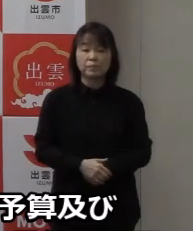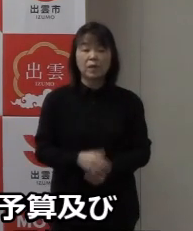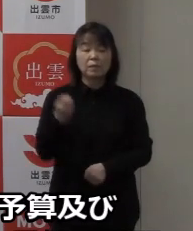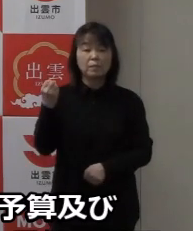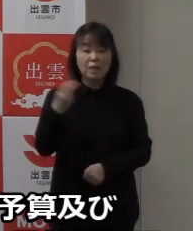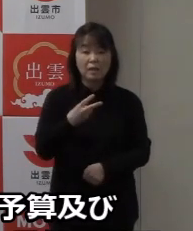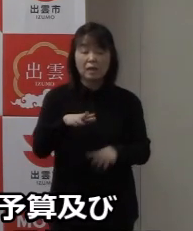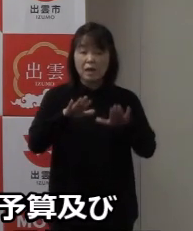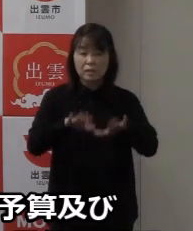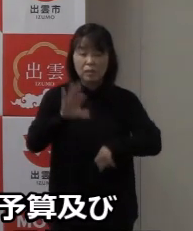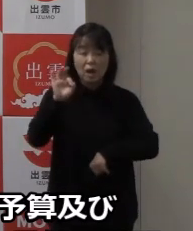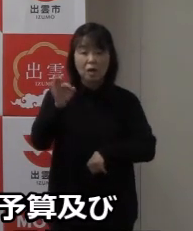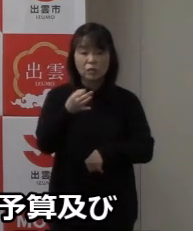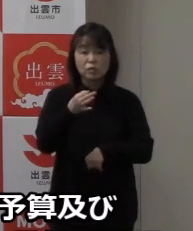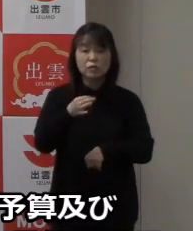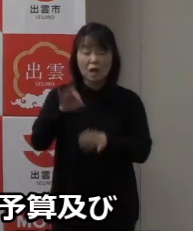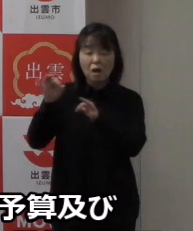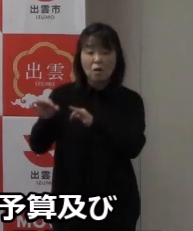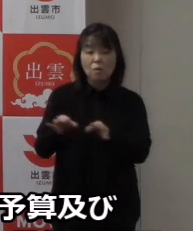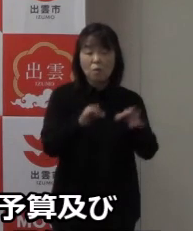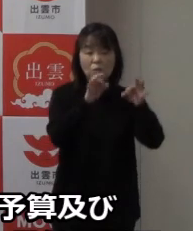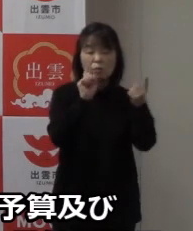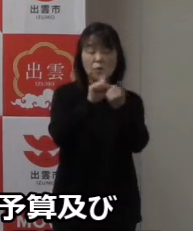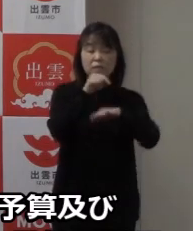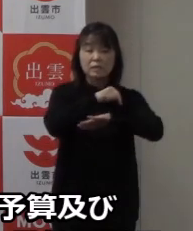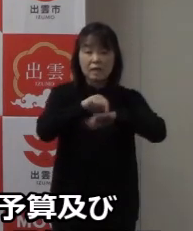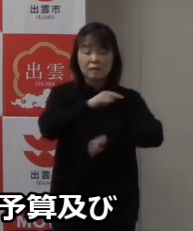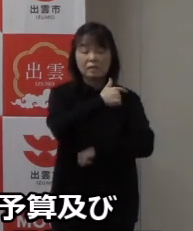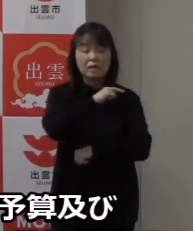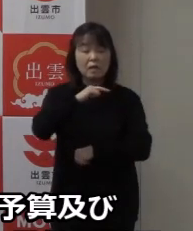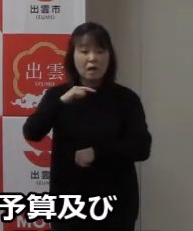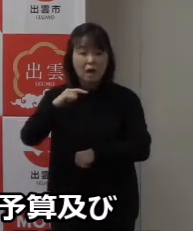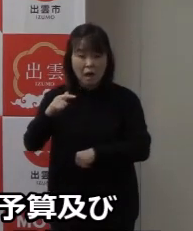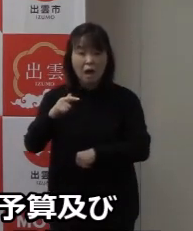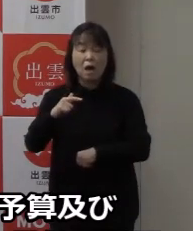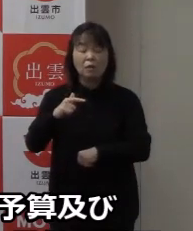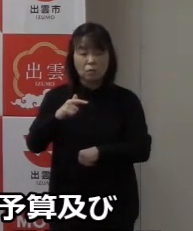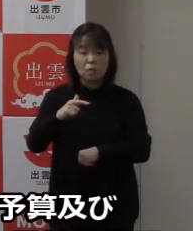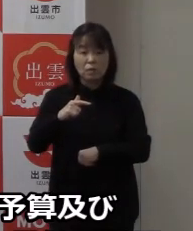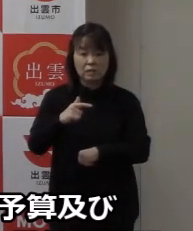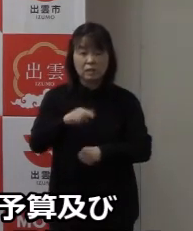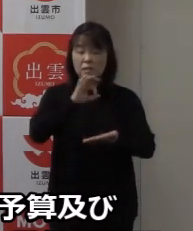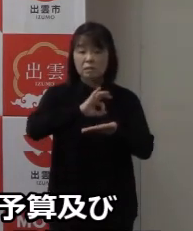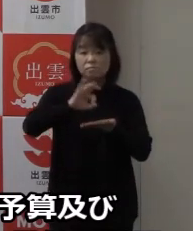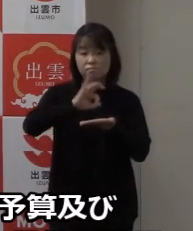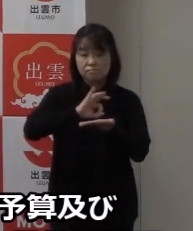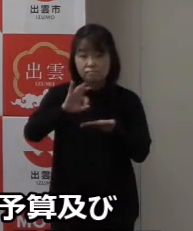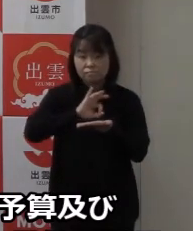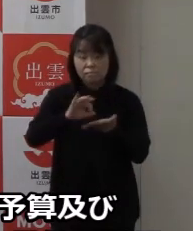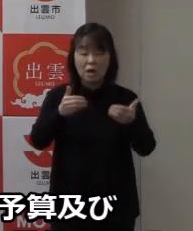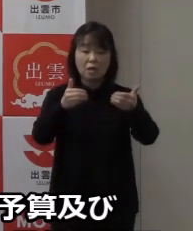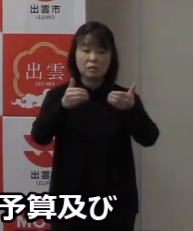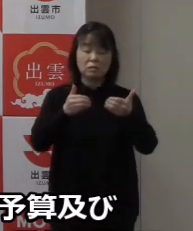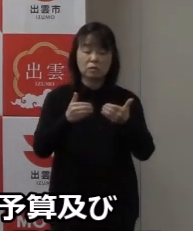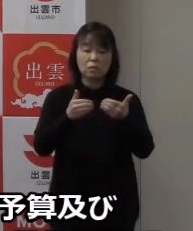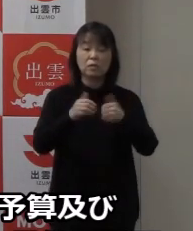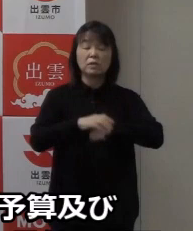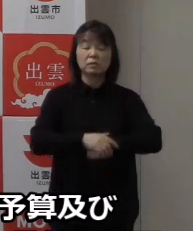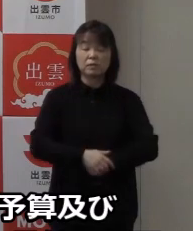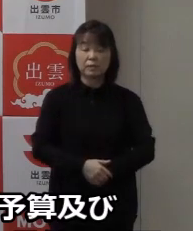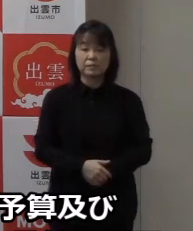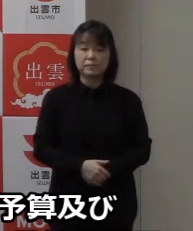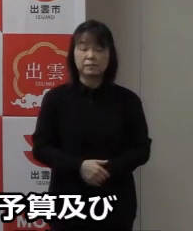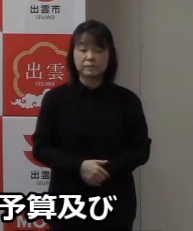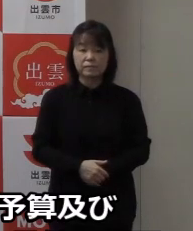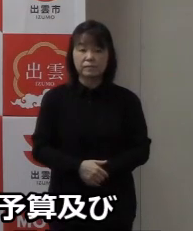物価高騰対策対応などに多額の一般財源が必要とある状況でありまして、